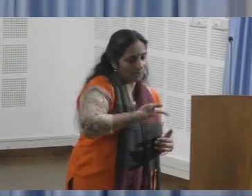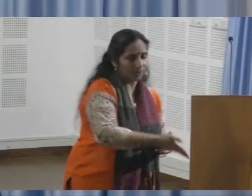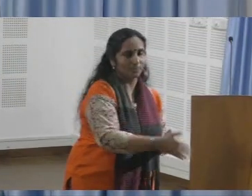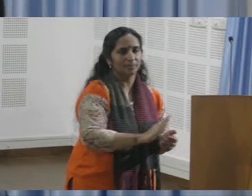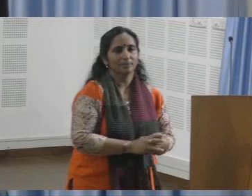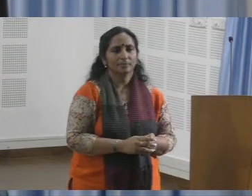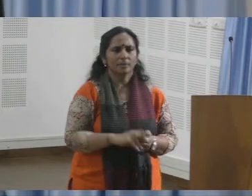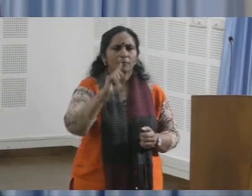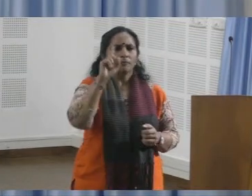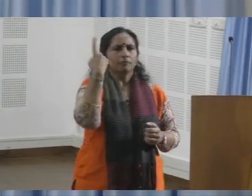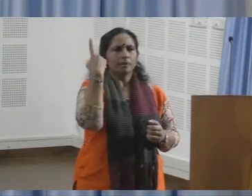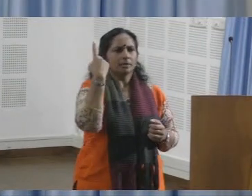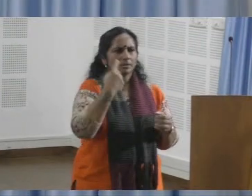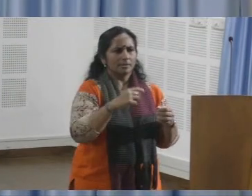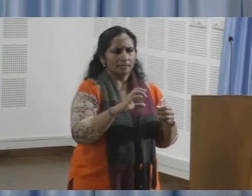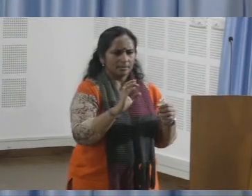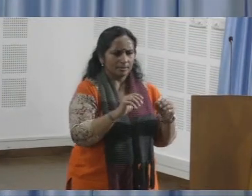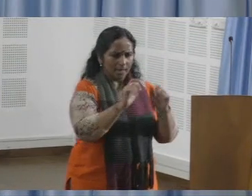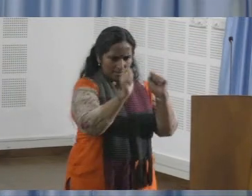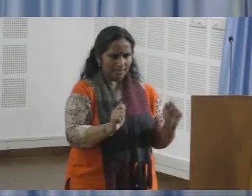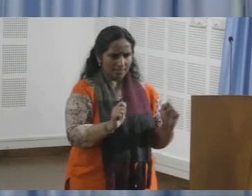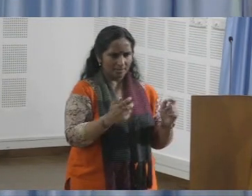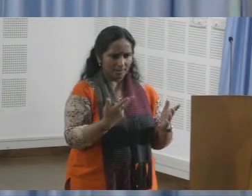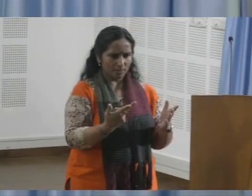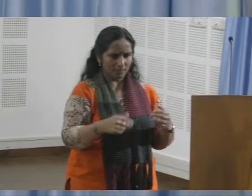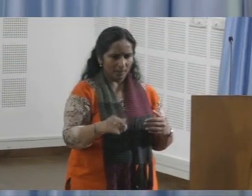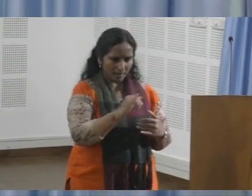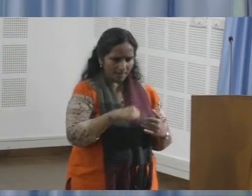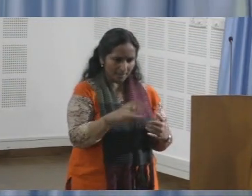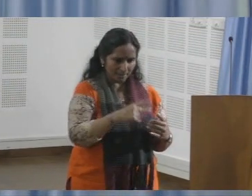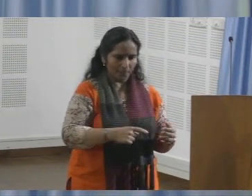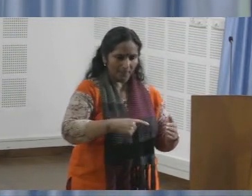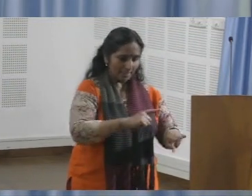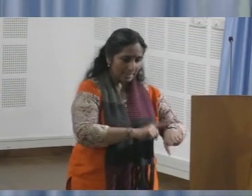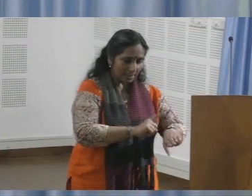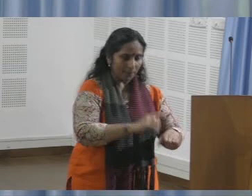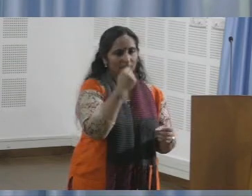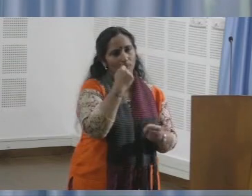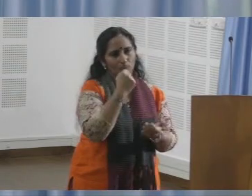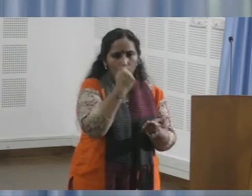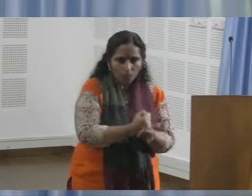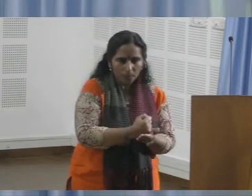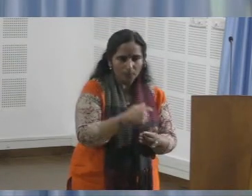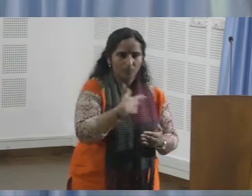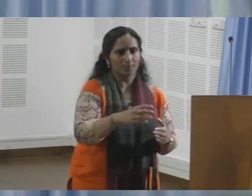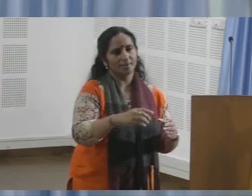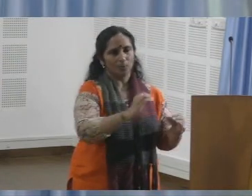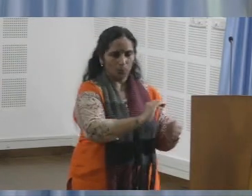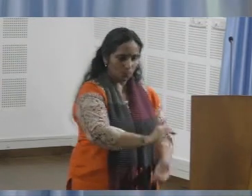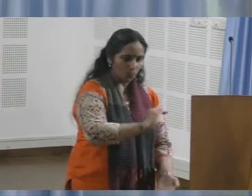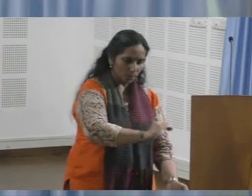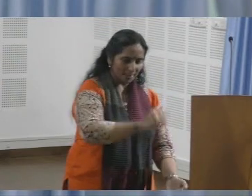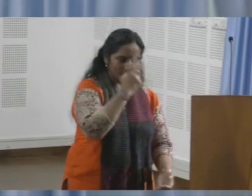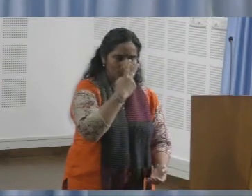കോപ്പറേഷനൊന്നും ഉണ്ടായിരുന്നില്ല. സ്ട്രക്ചറും ഷെഡ്യൂളും കൺസിസ്റ്റൻ്റ് ആയപ്പോൾ മാത്രമാണ് അവനെ എൻജോയ് ചെയ്യാനും കോപ്പറേറ്റ് ചെയ്യാനൊക്കെ തുടങ്ങി. പക്ഷേ